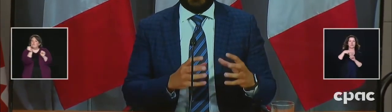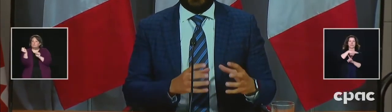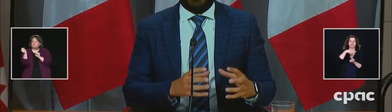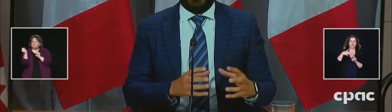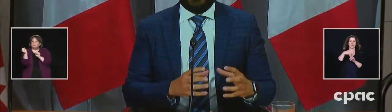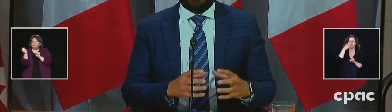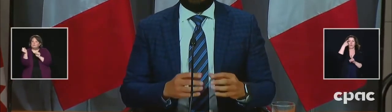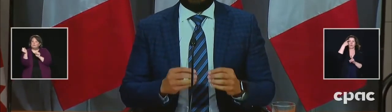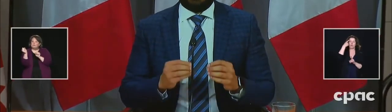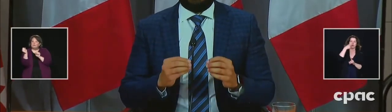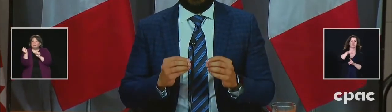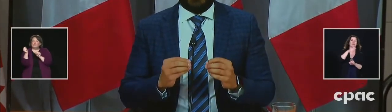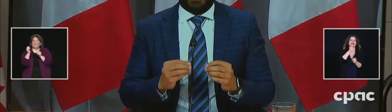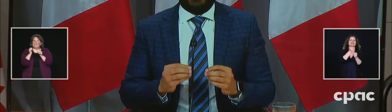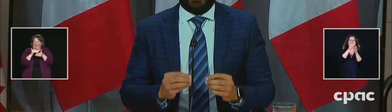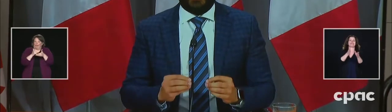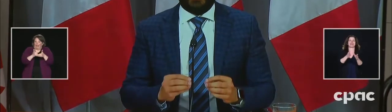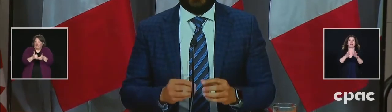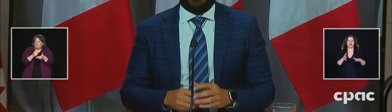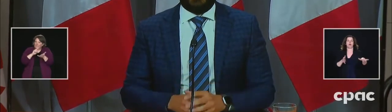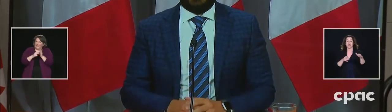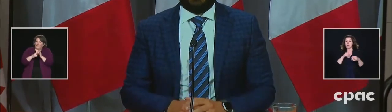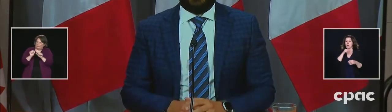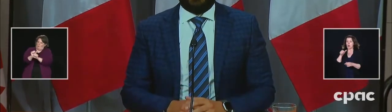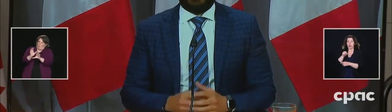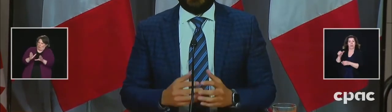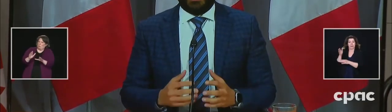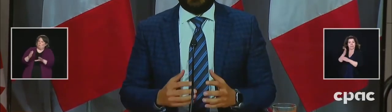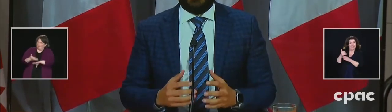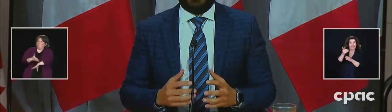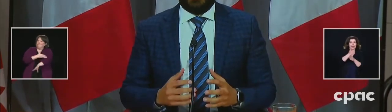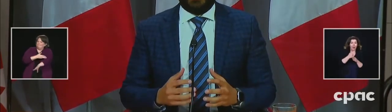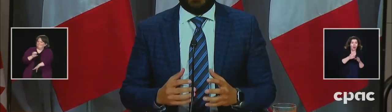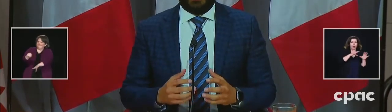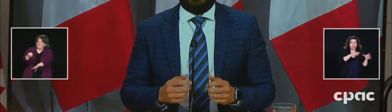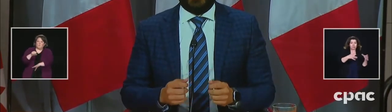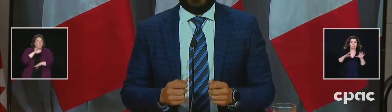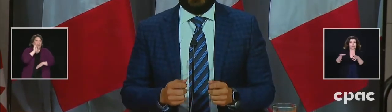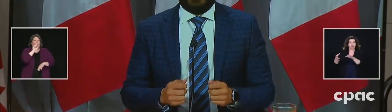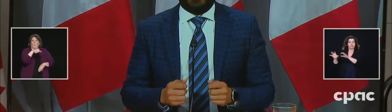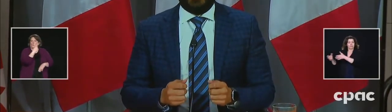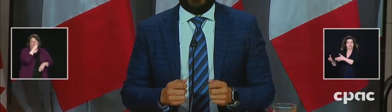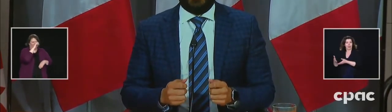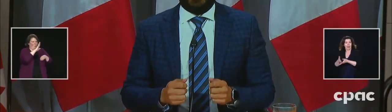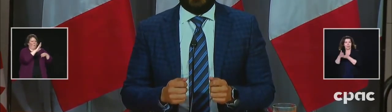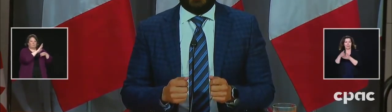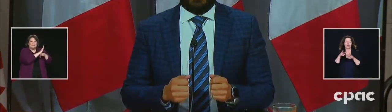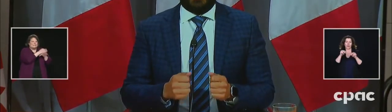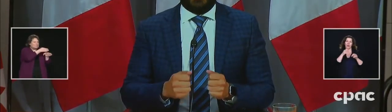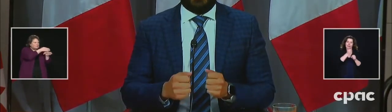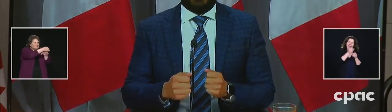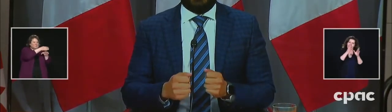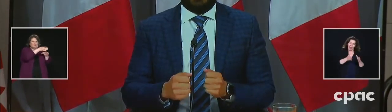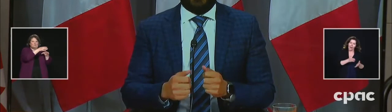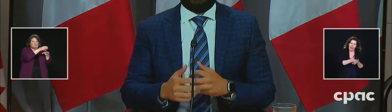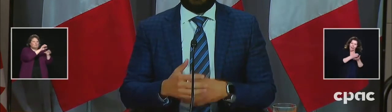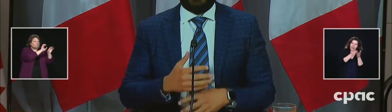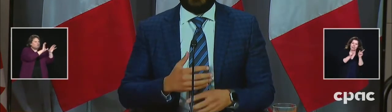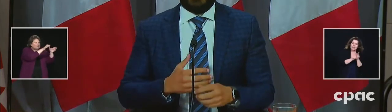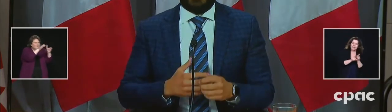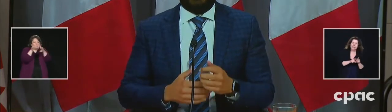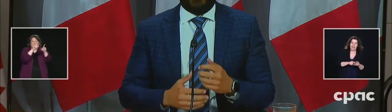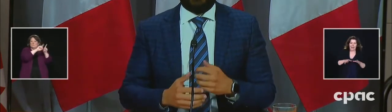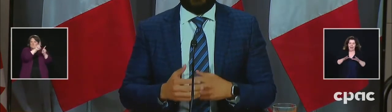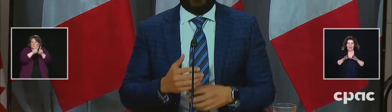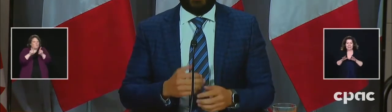le secteur, mais c'est pour les travailleurs. So, notre stratégie représente les